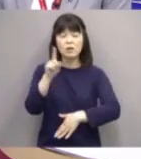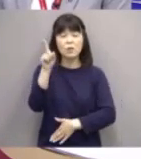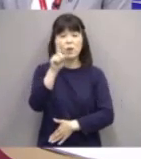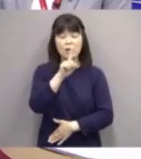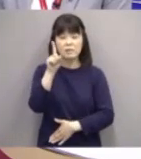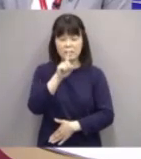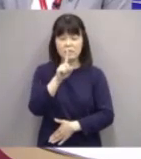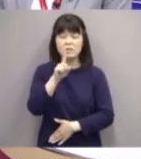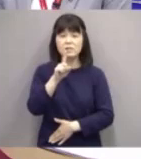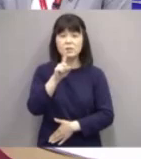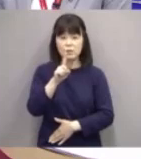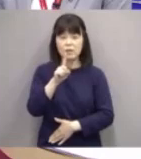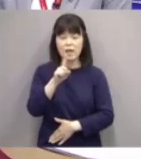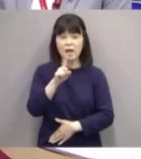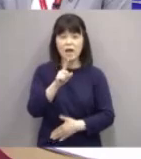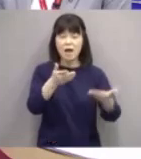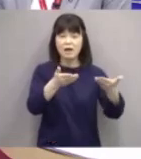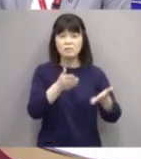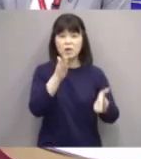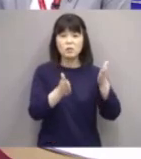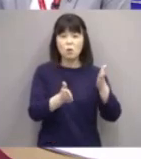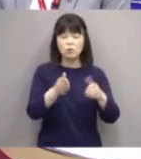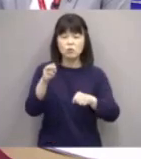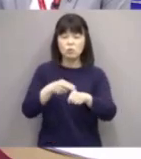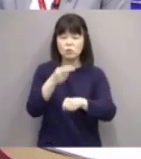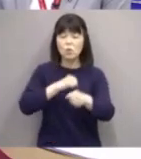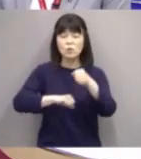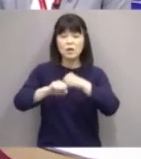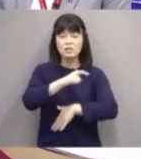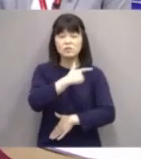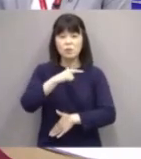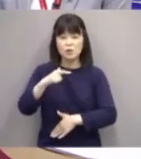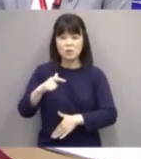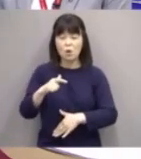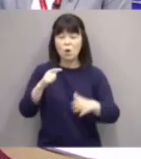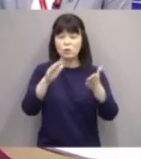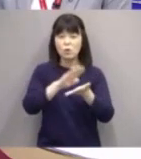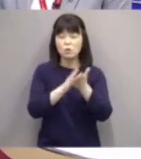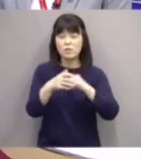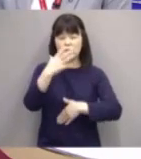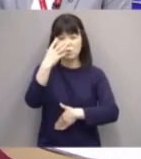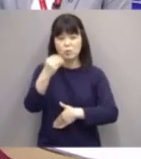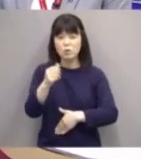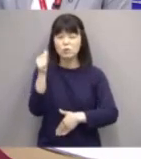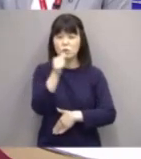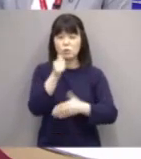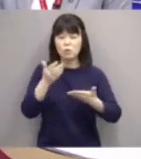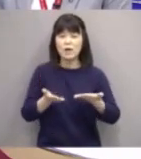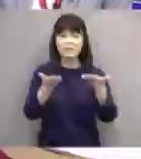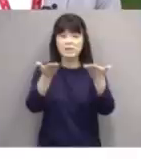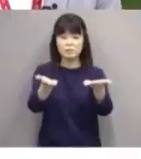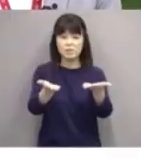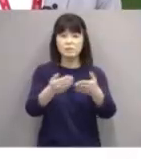園の預かり保育制度や特色ある取り組みなど幼稚園の魅力を紹介していきます。